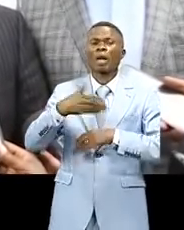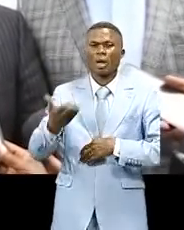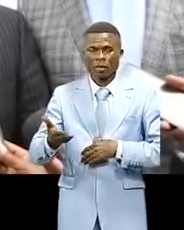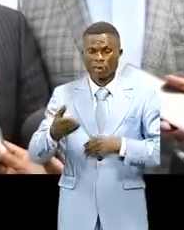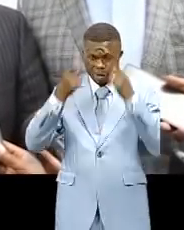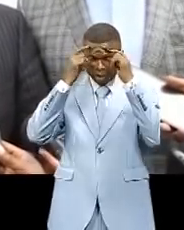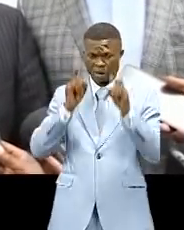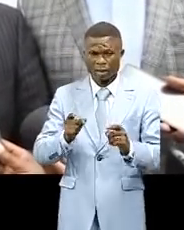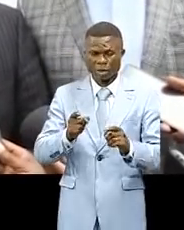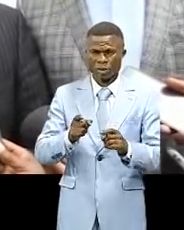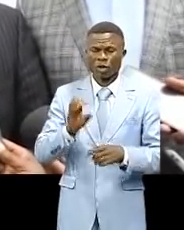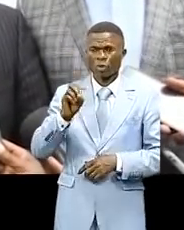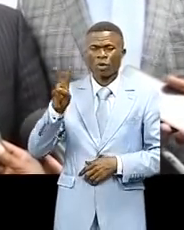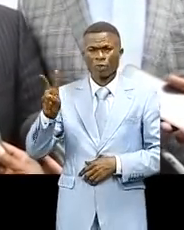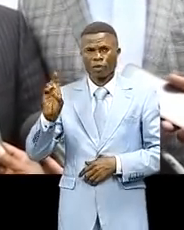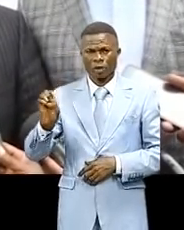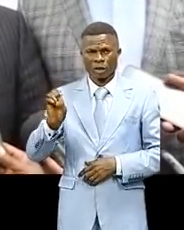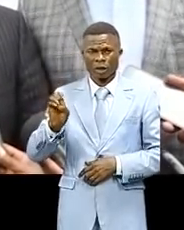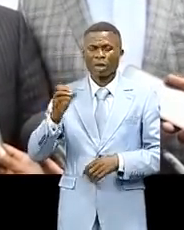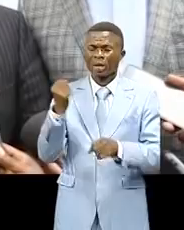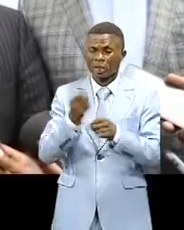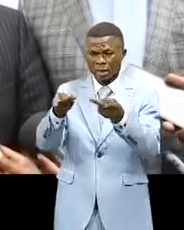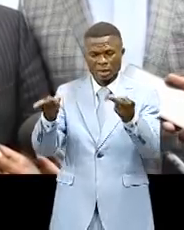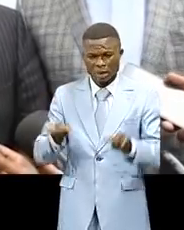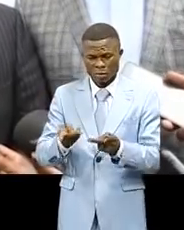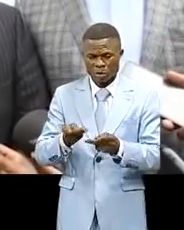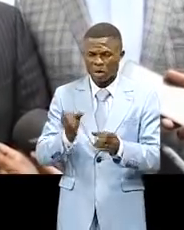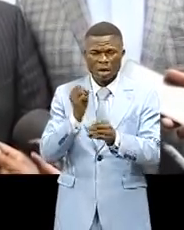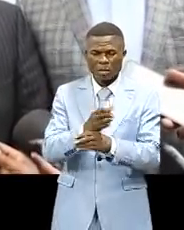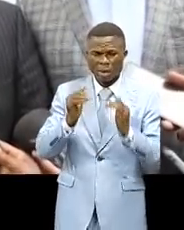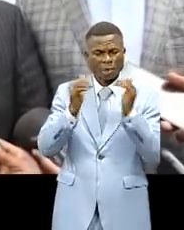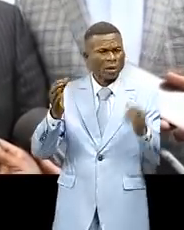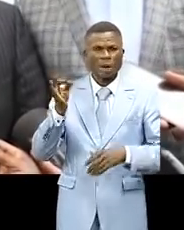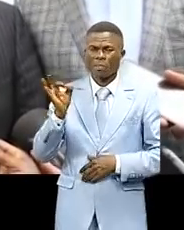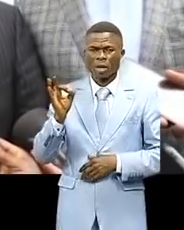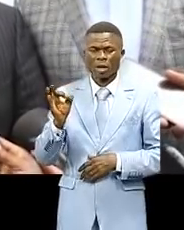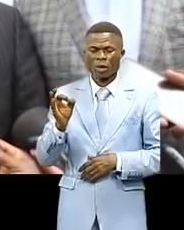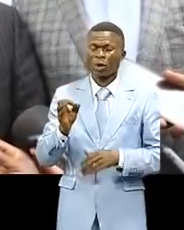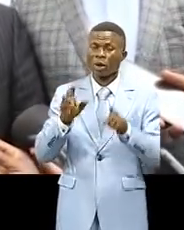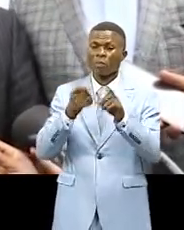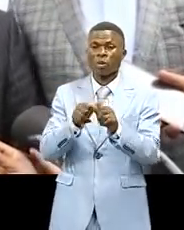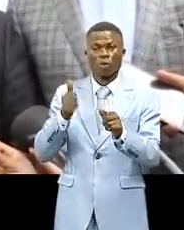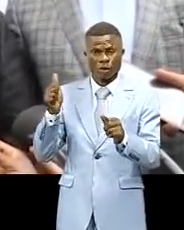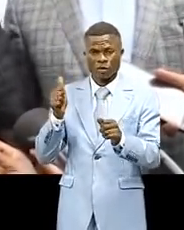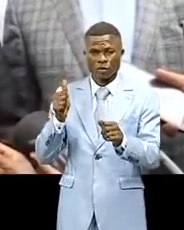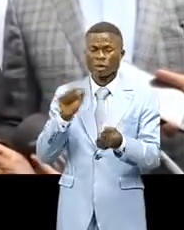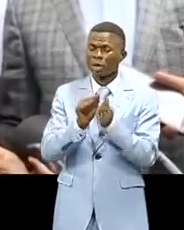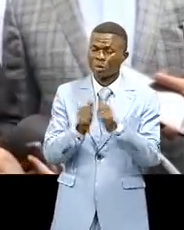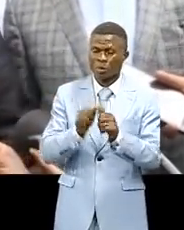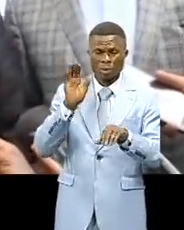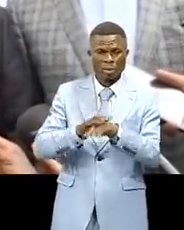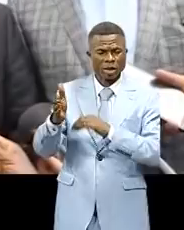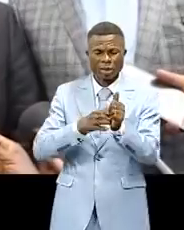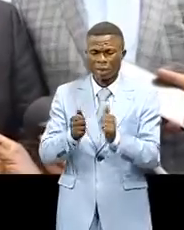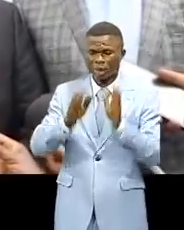de leurs déchets parce que il ya encore des halles qui ne se posent sont pas totalement refroidi et pour éviter les conséquences dues à des émanations